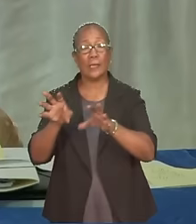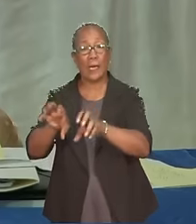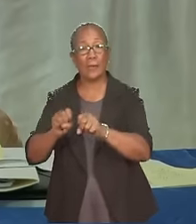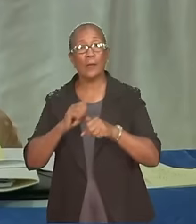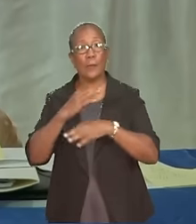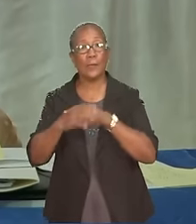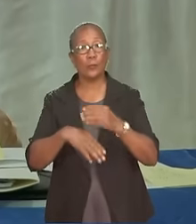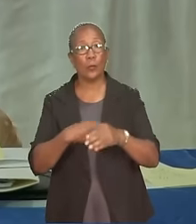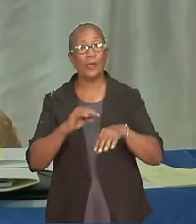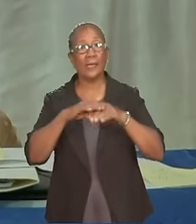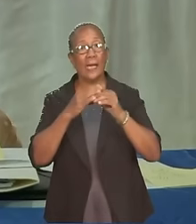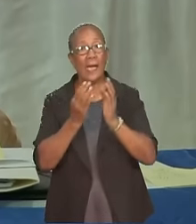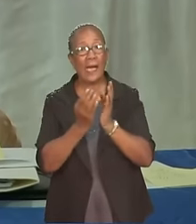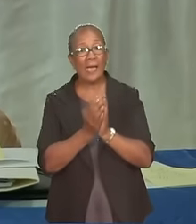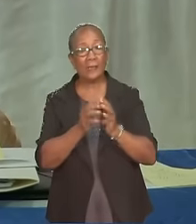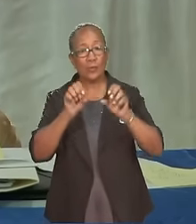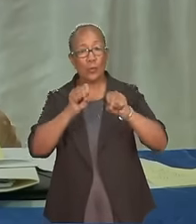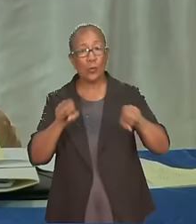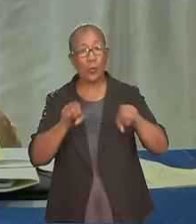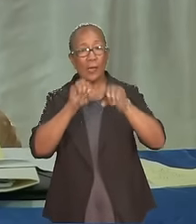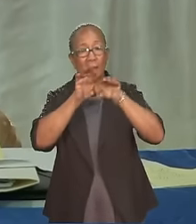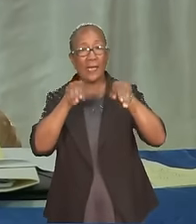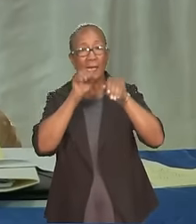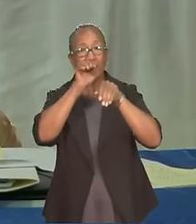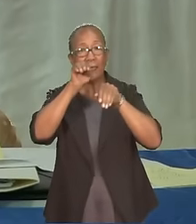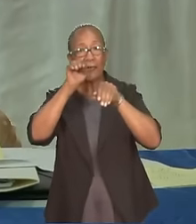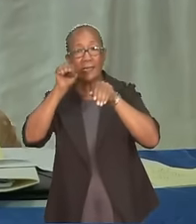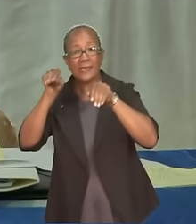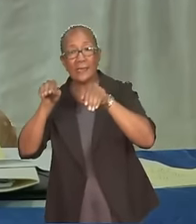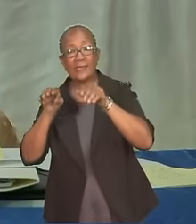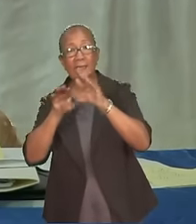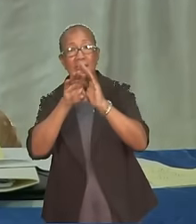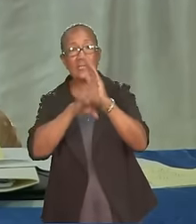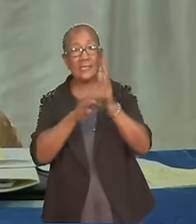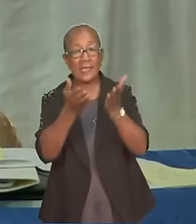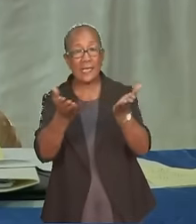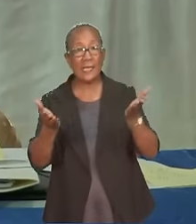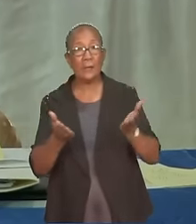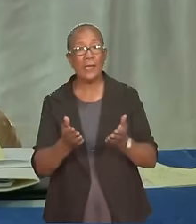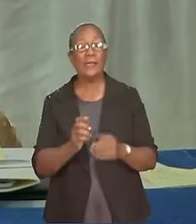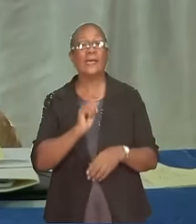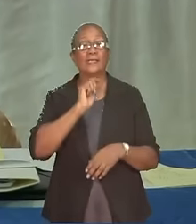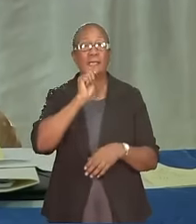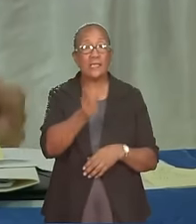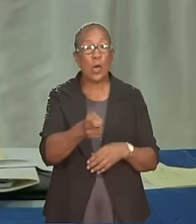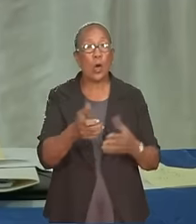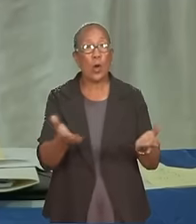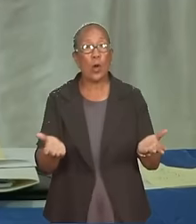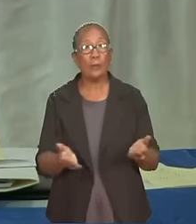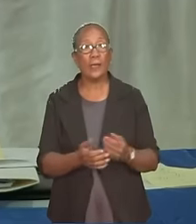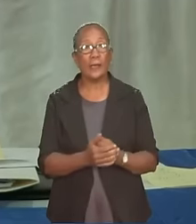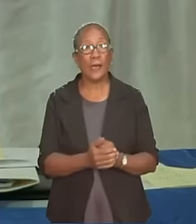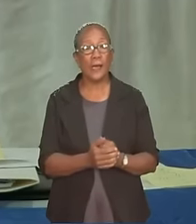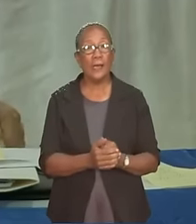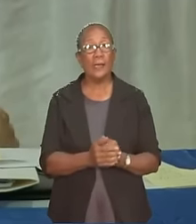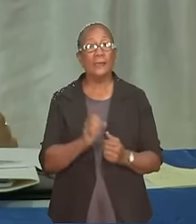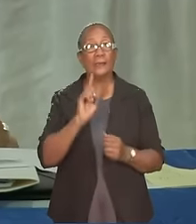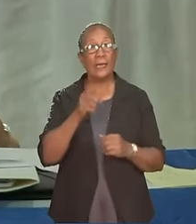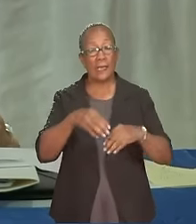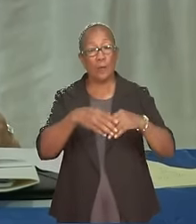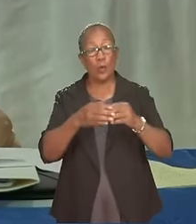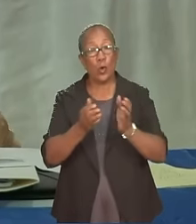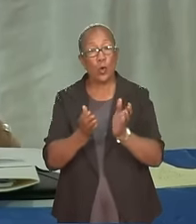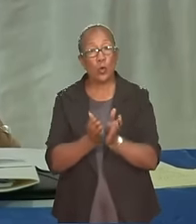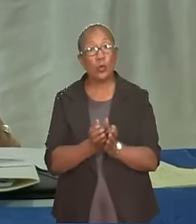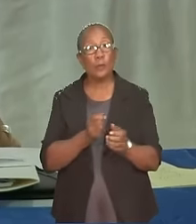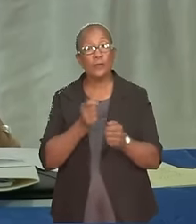het systeem daar, van Asakuda. Dat is de opdracht, naheffing. Dan heb je een groep die zorg draagt namelijk